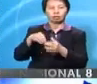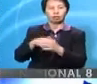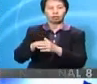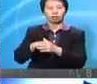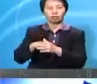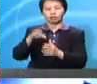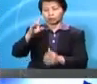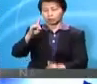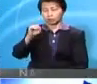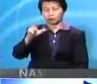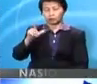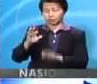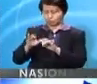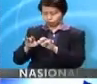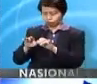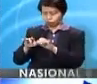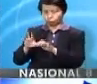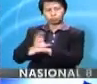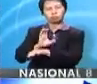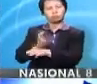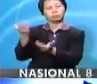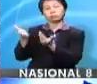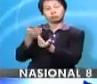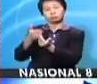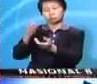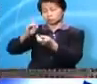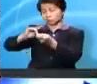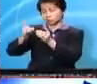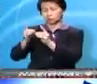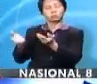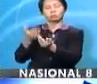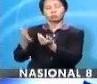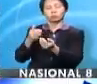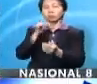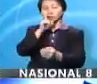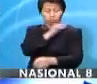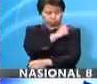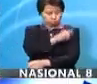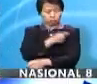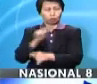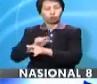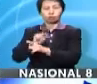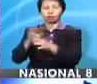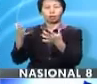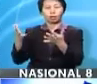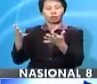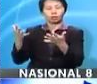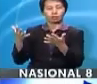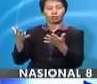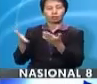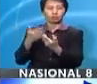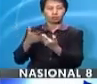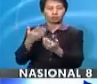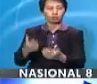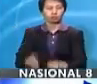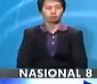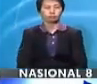select dekat, semua digital semua kan, jadi tak banyak tenaga yang diperlukan. Jadi